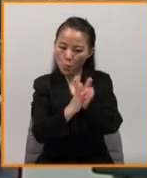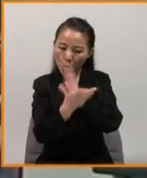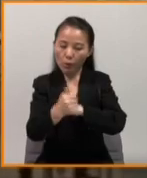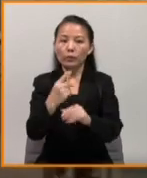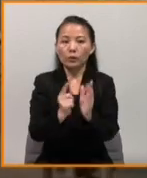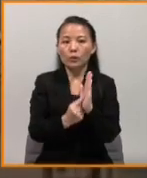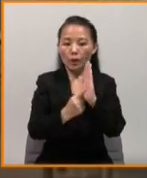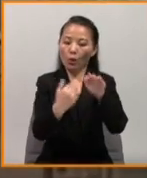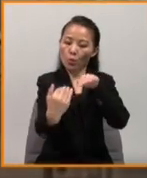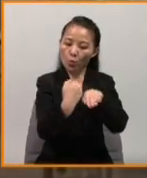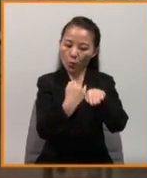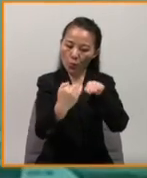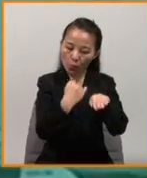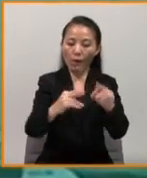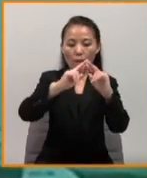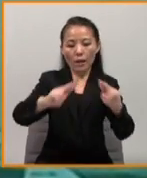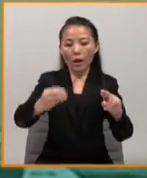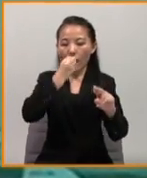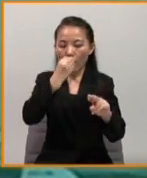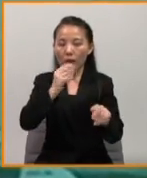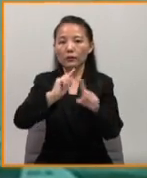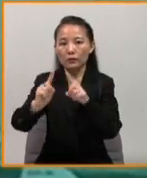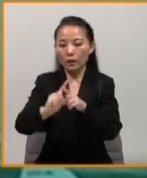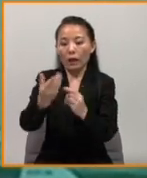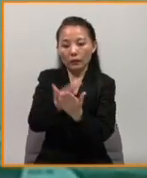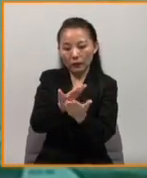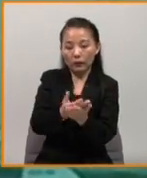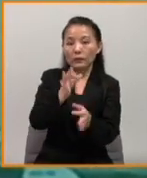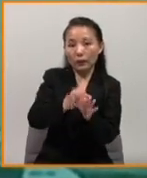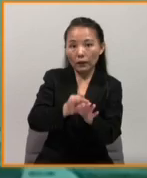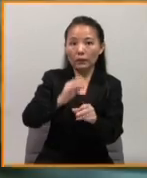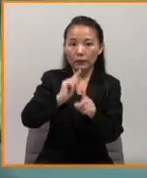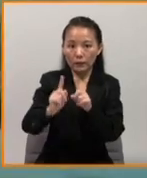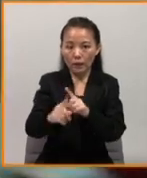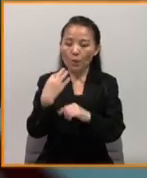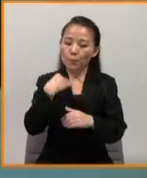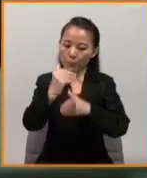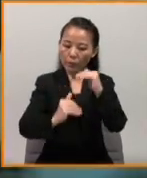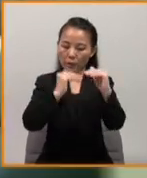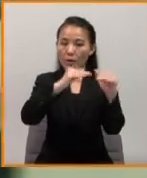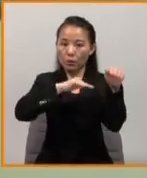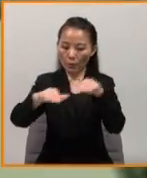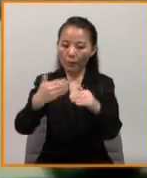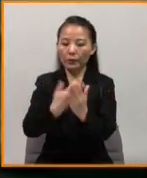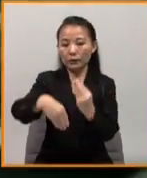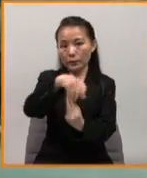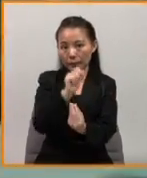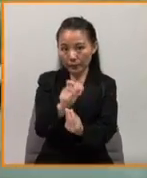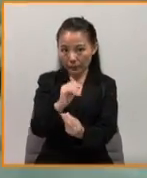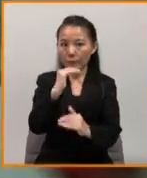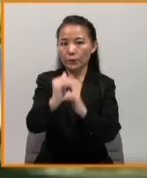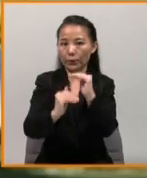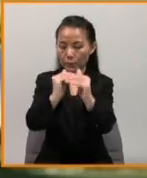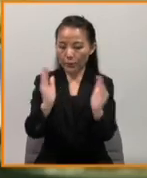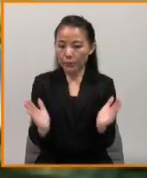ถนนระบบสาธารณูปโภคระบบการเงินเป็นการพัฒนาเพื่อรองรับการขยายตัวทางเศรษฐกิจและการค้าการล